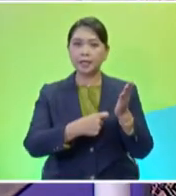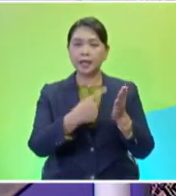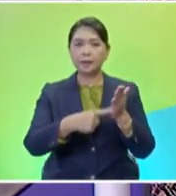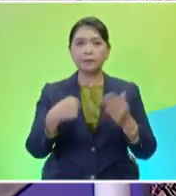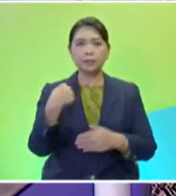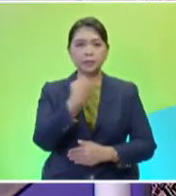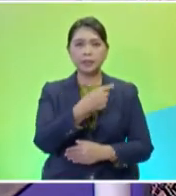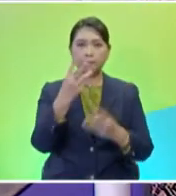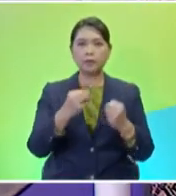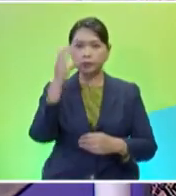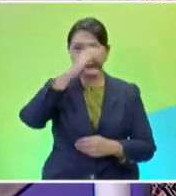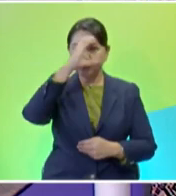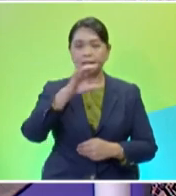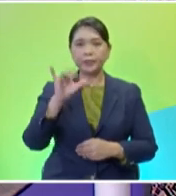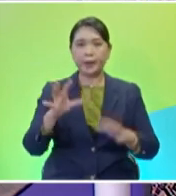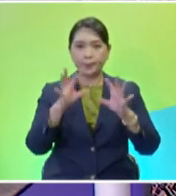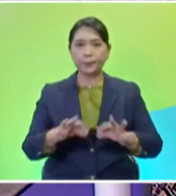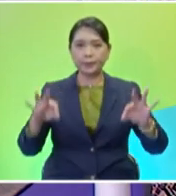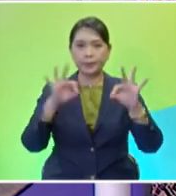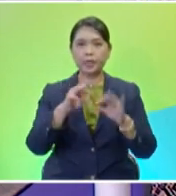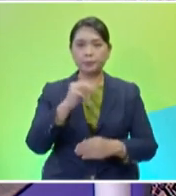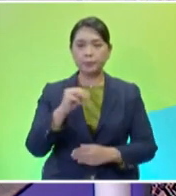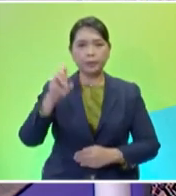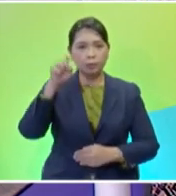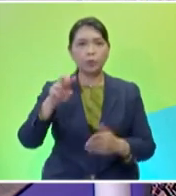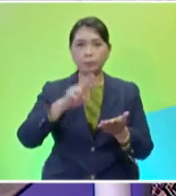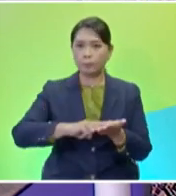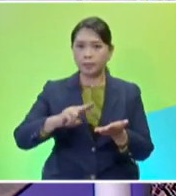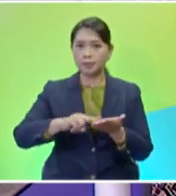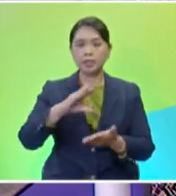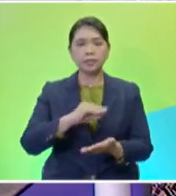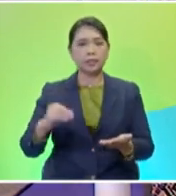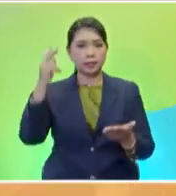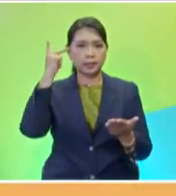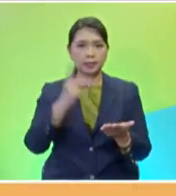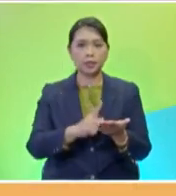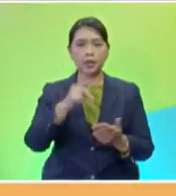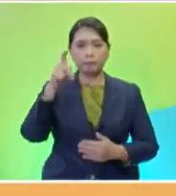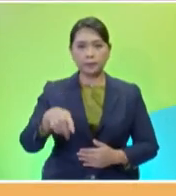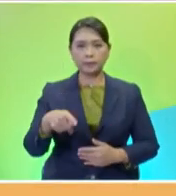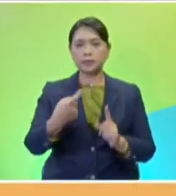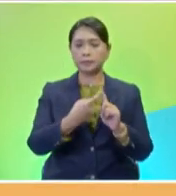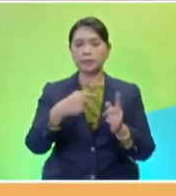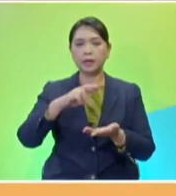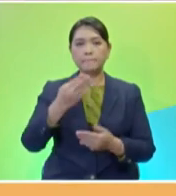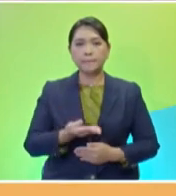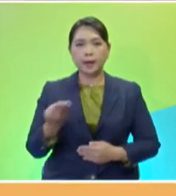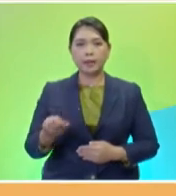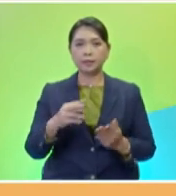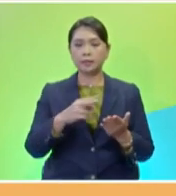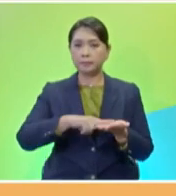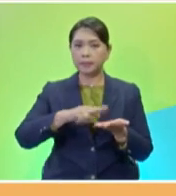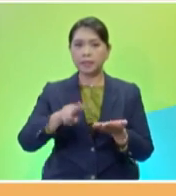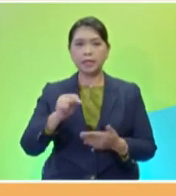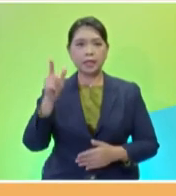itu yang penting yang pertama murid kena bacil jadi kenal pasti nilai daripada bahan bacain nah jadi kita lihat